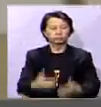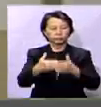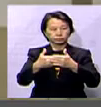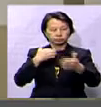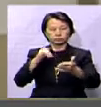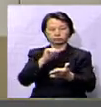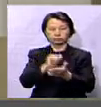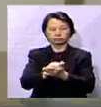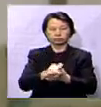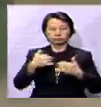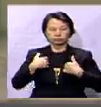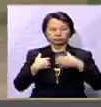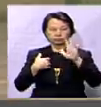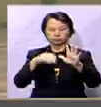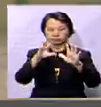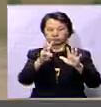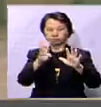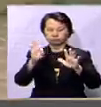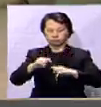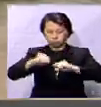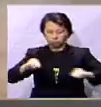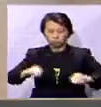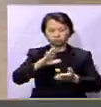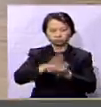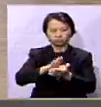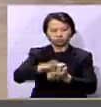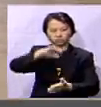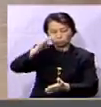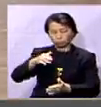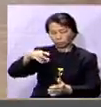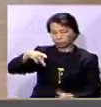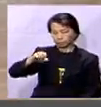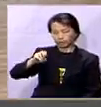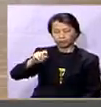Sebelum itu siang tadi, seramai 597 murid Sekolah Kebangsaan Bukit